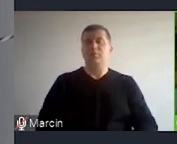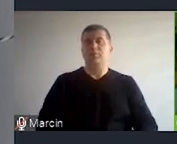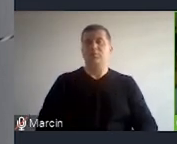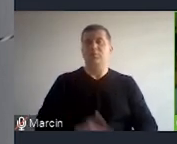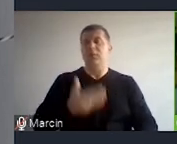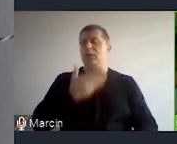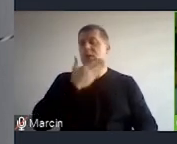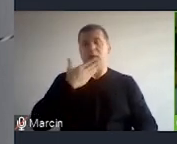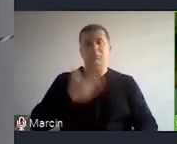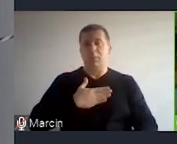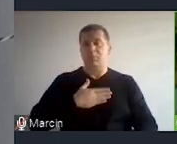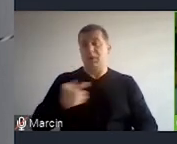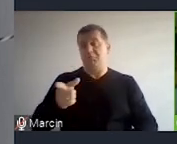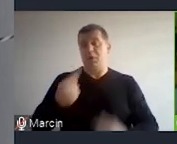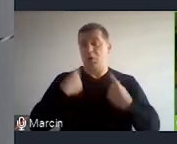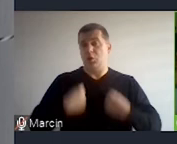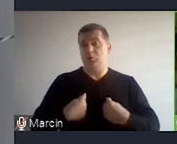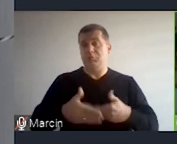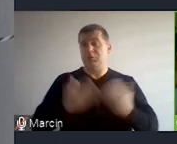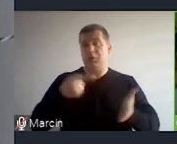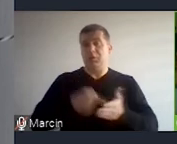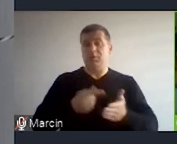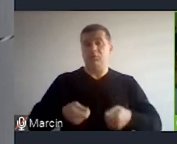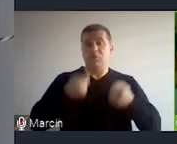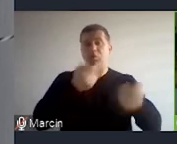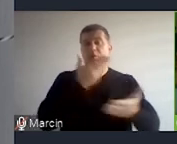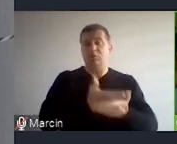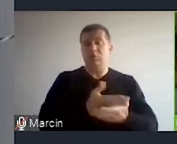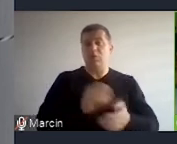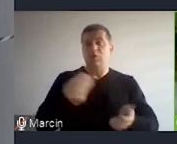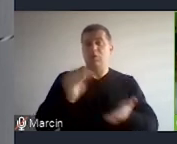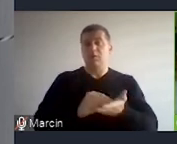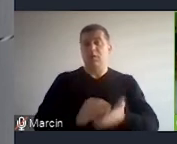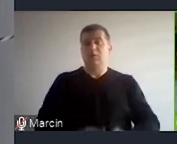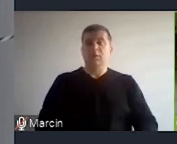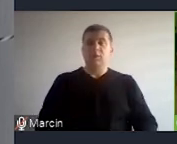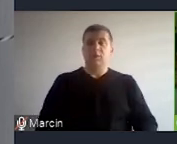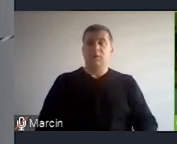dysponuje tą osobą na dzień składania wniosku o dofinansowanie.